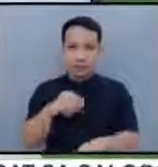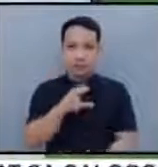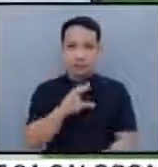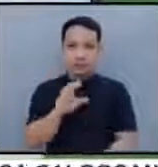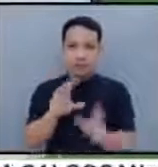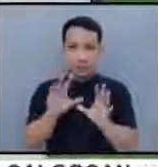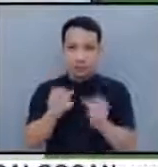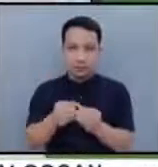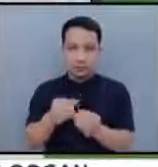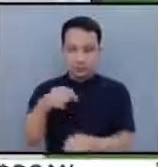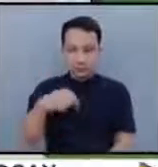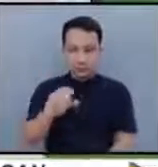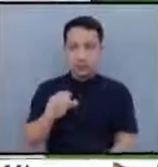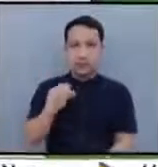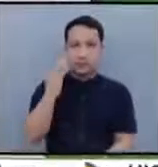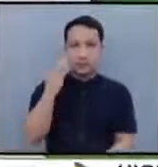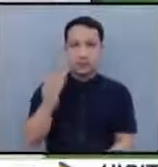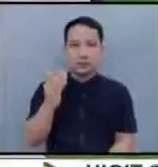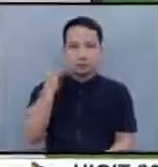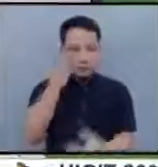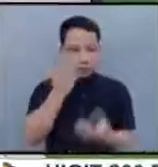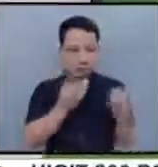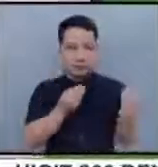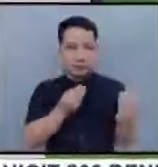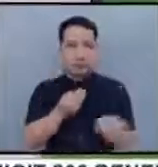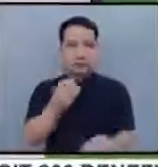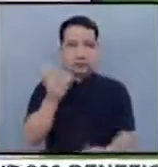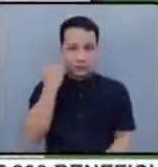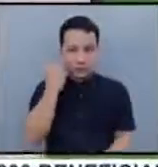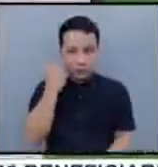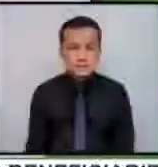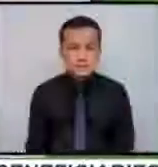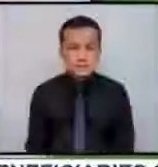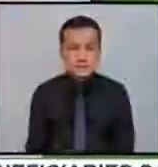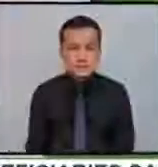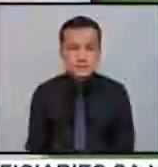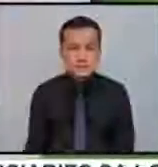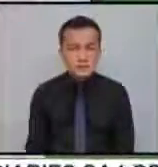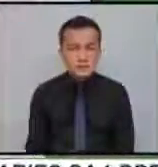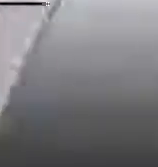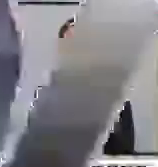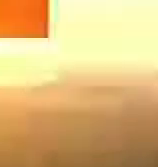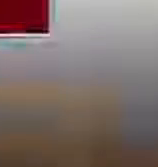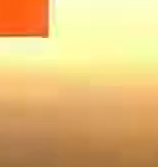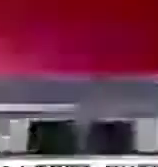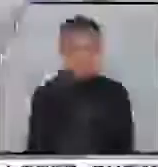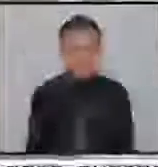City? Alamin natin mula kay Joshua Garcia live. Rise and shine, Joshua.